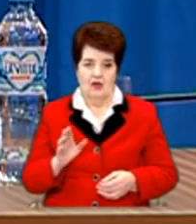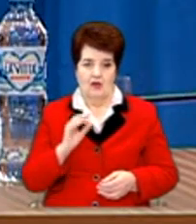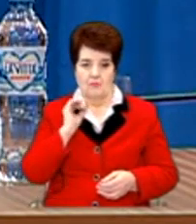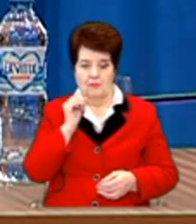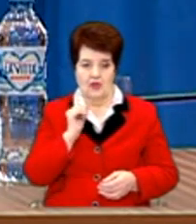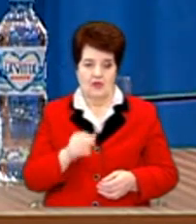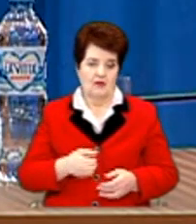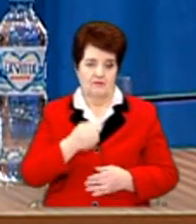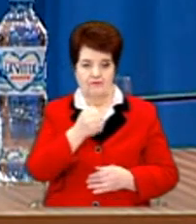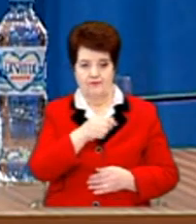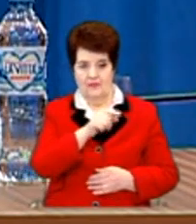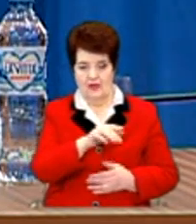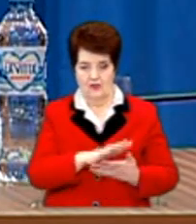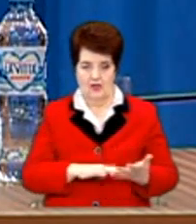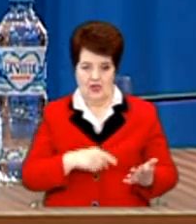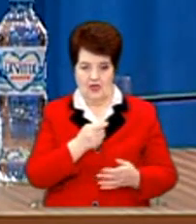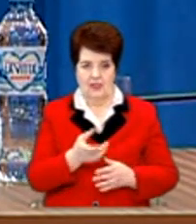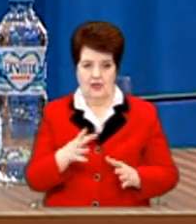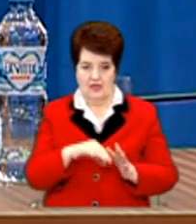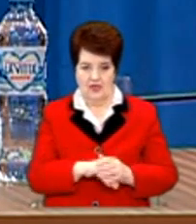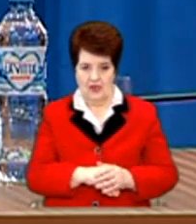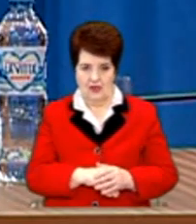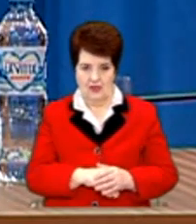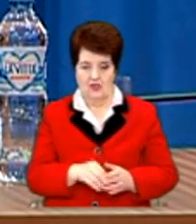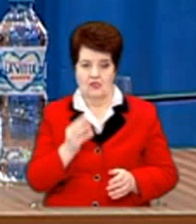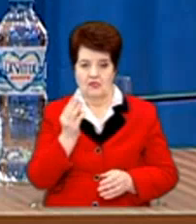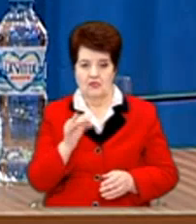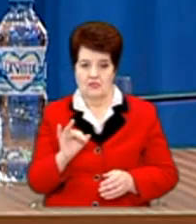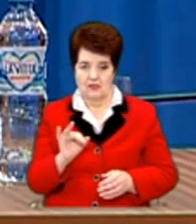punem pe masa Bruxellesului cererea noastră de aderare. Și